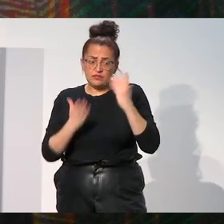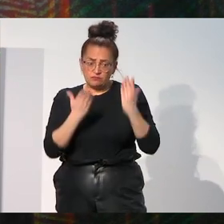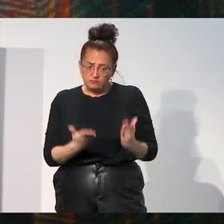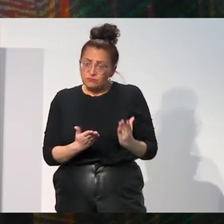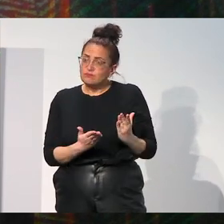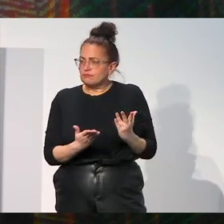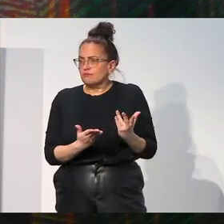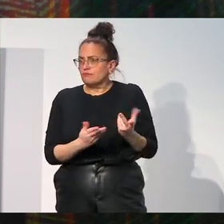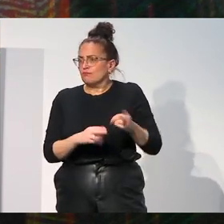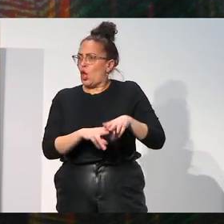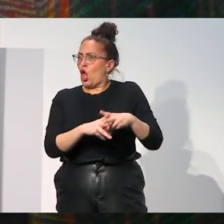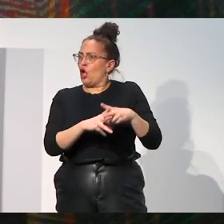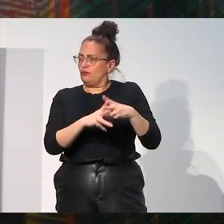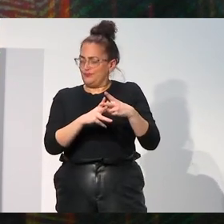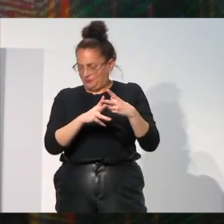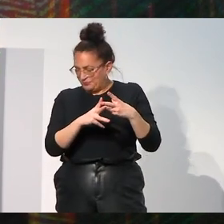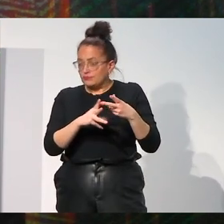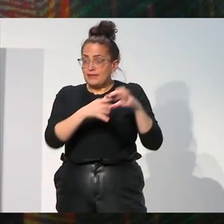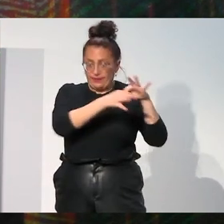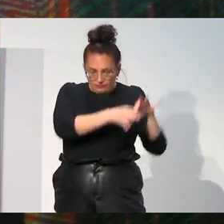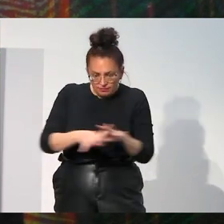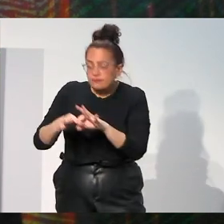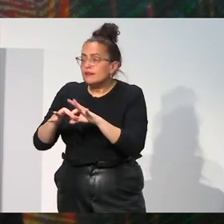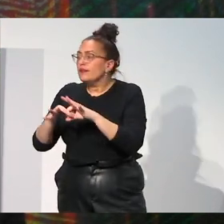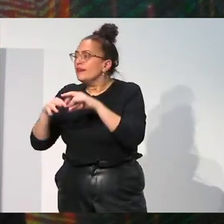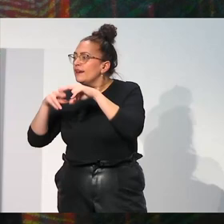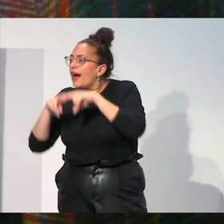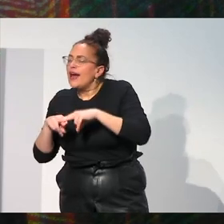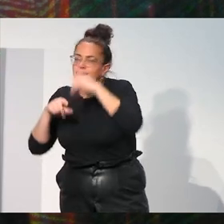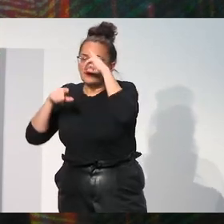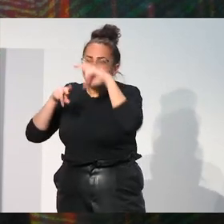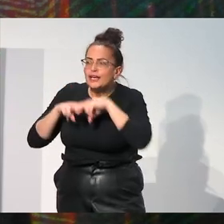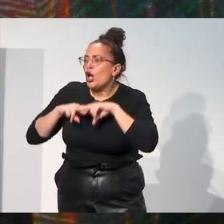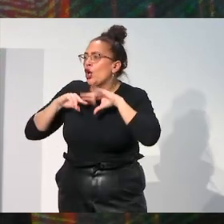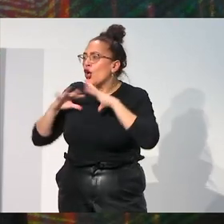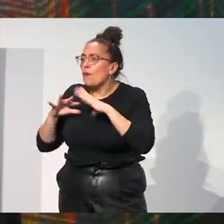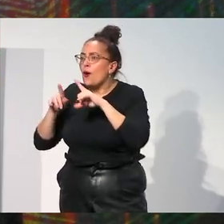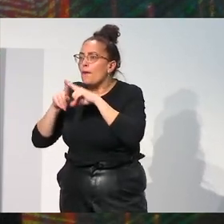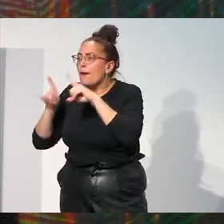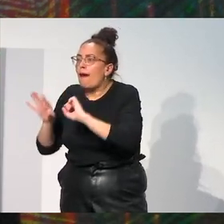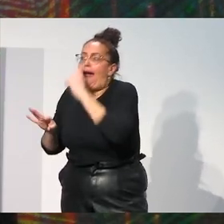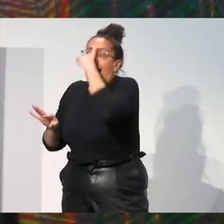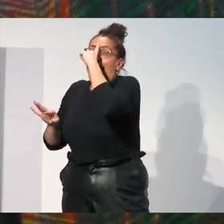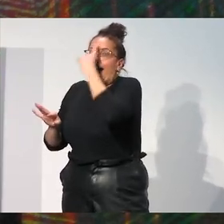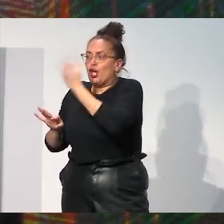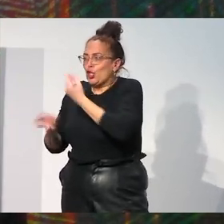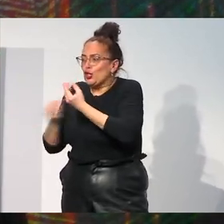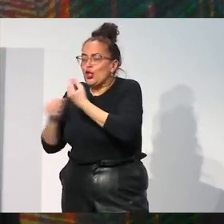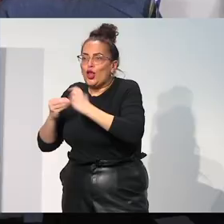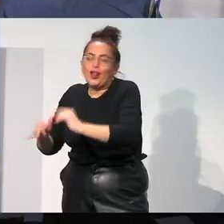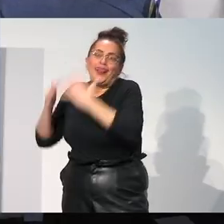mais on perd définitivement toute la possibilité du souvenir, de l'incarnation du souvenir d'un